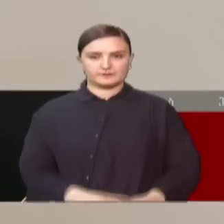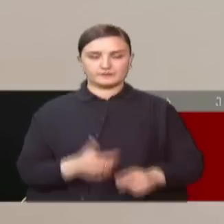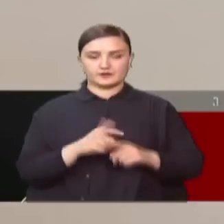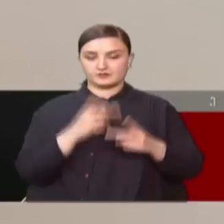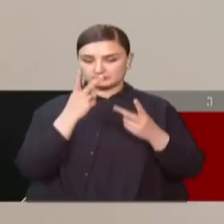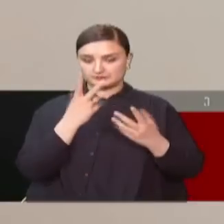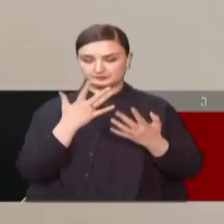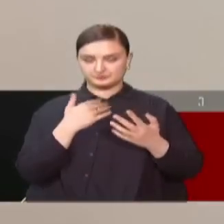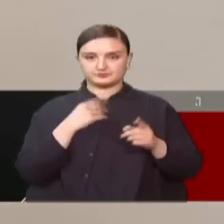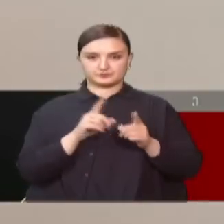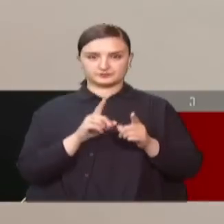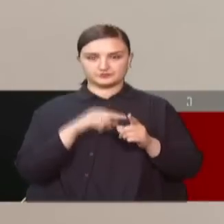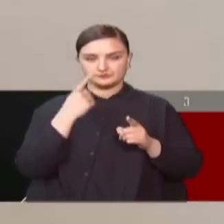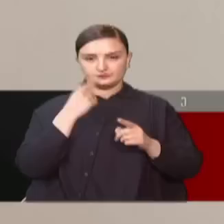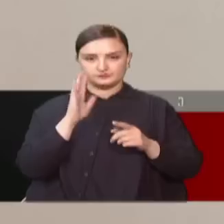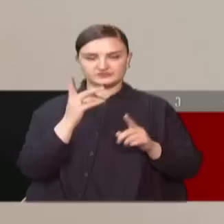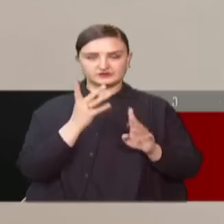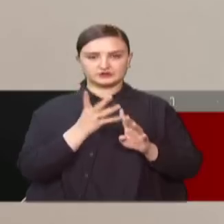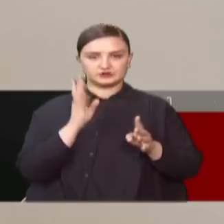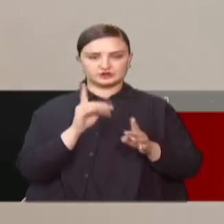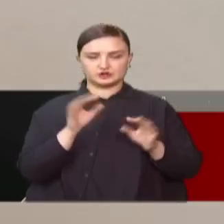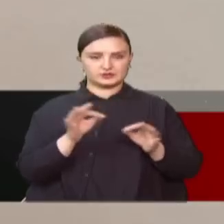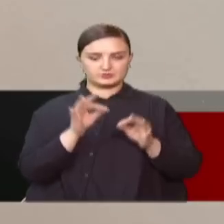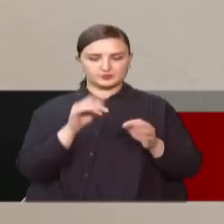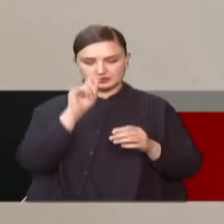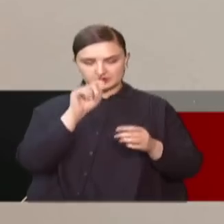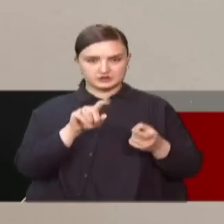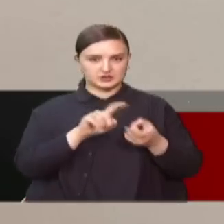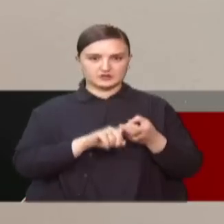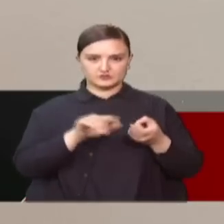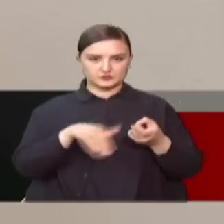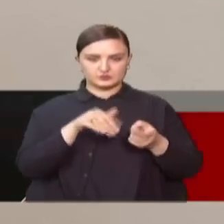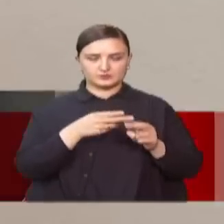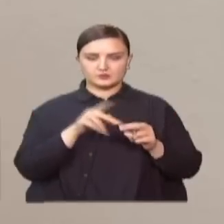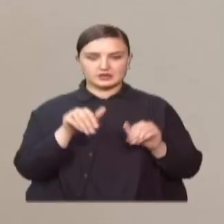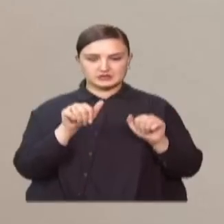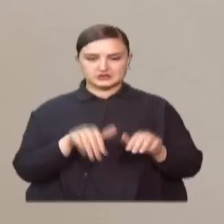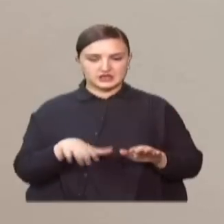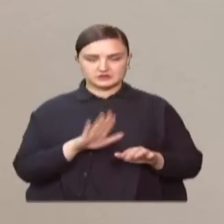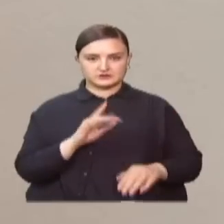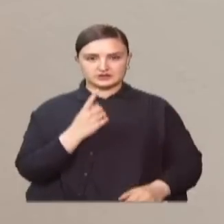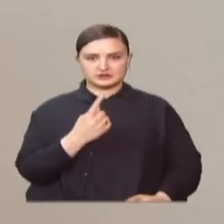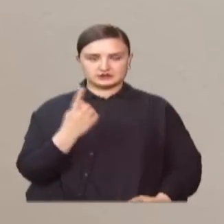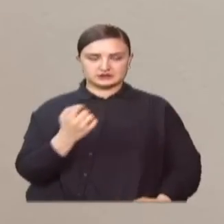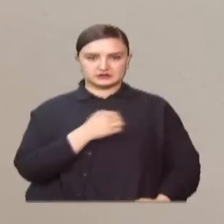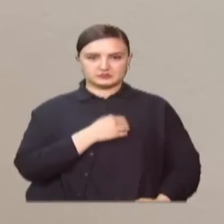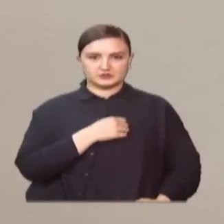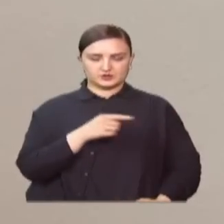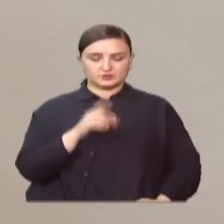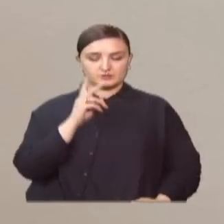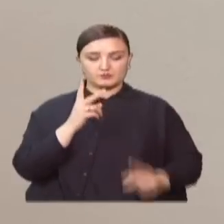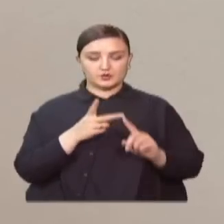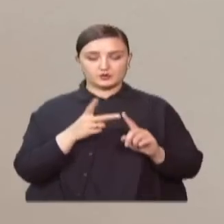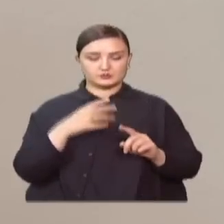მაგრამ მაინც გავახმოვანებ. პირველ რიგში ამას არაფერი ესაკვება უკრაინასთან, იმიტომ რომ ის არ წყვეტს არც ერთ სამხედრო ამოცანას. მეორე, ჩვენთვის